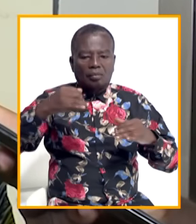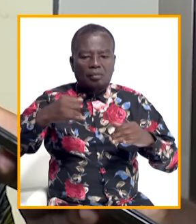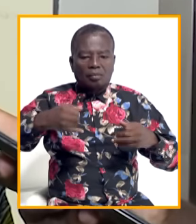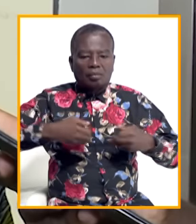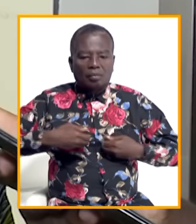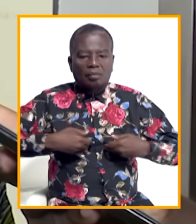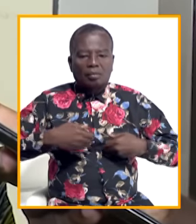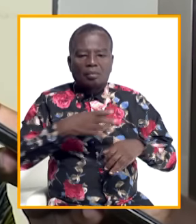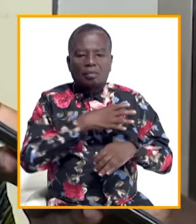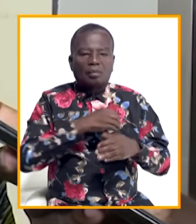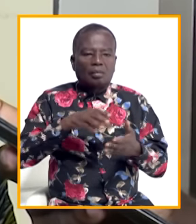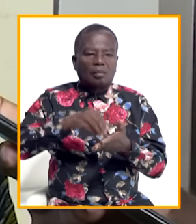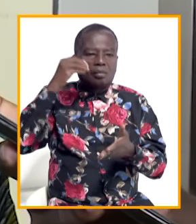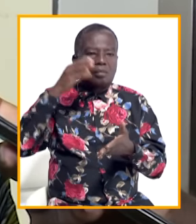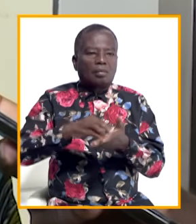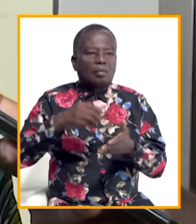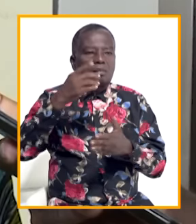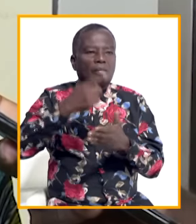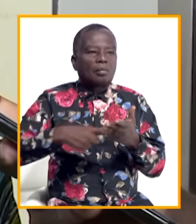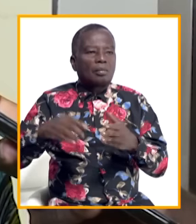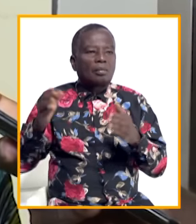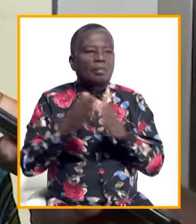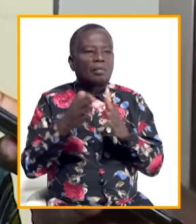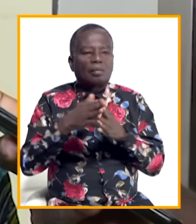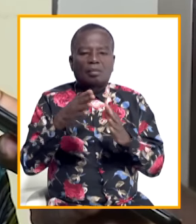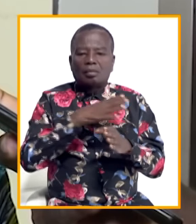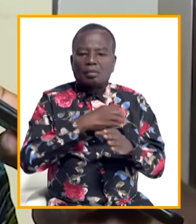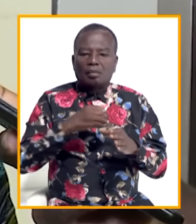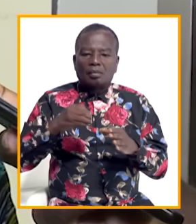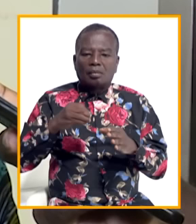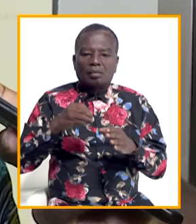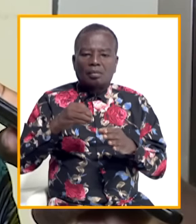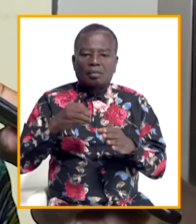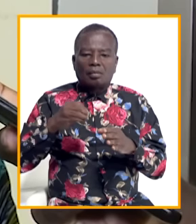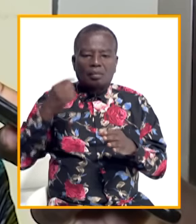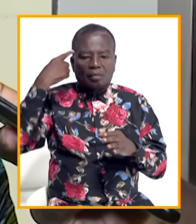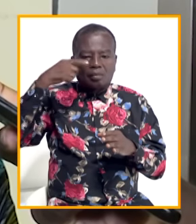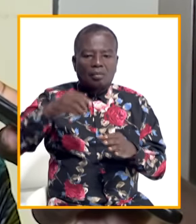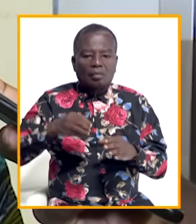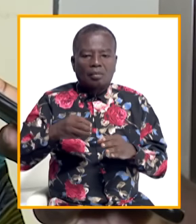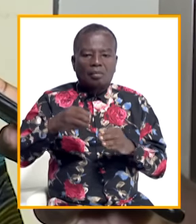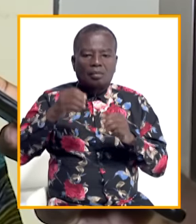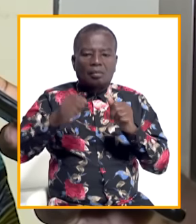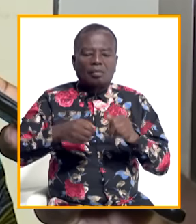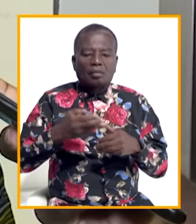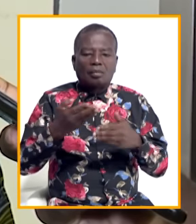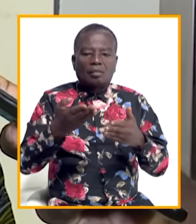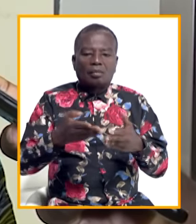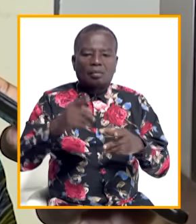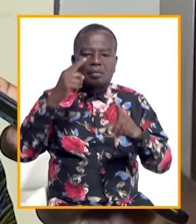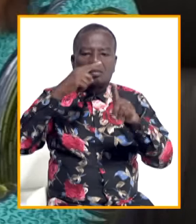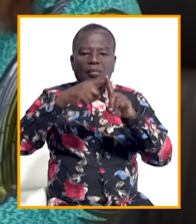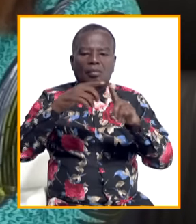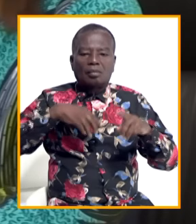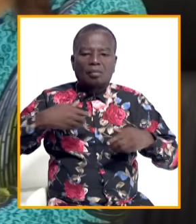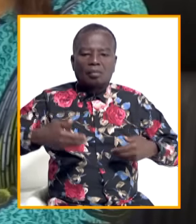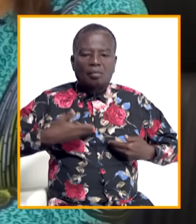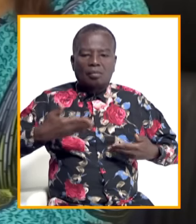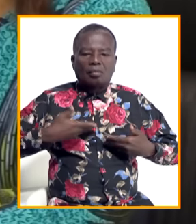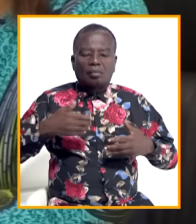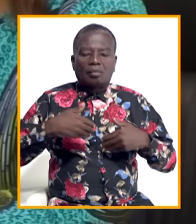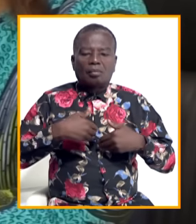de leurs leçons et puis voir quel genre de réformes peuvent être adaptées à notre culture rwandaise afin de voir déboucher beaucoup plus positif pour nos jeunes. Avec